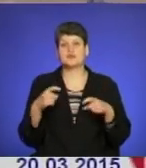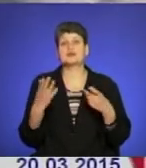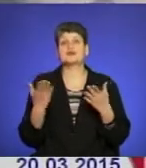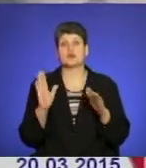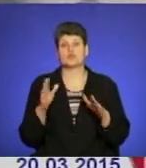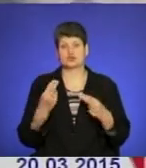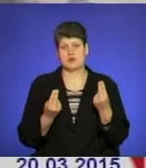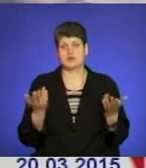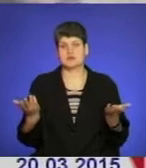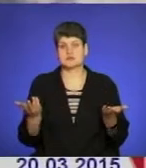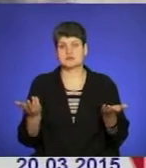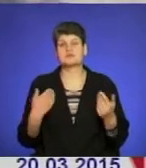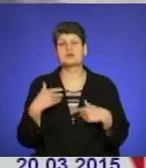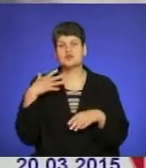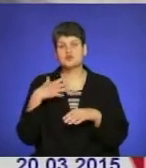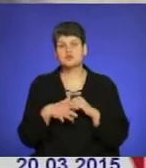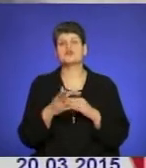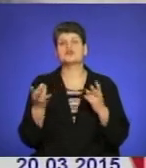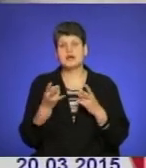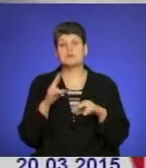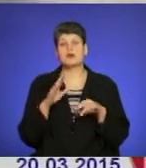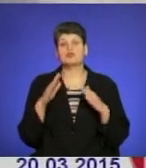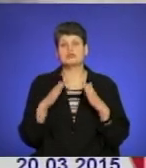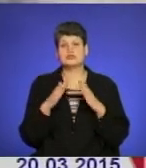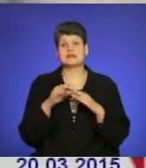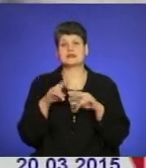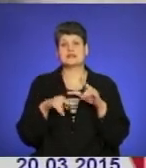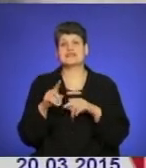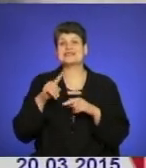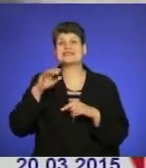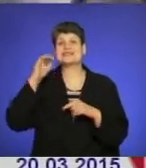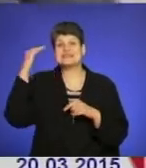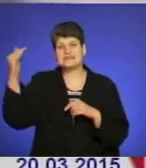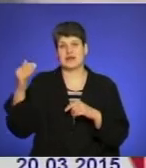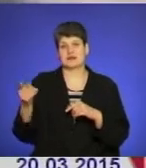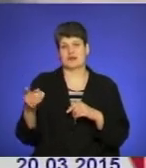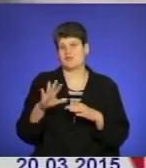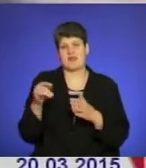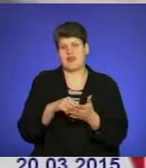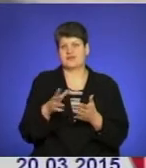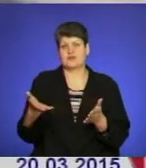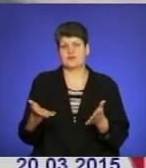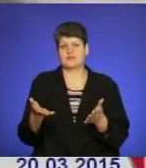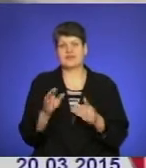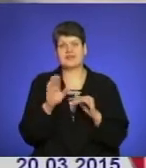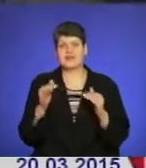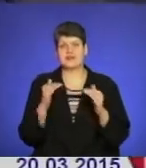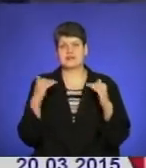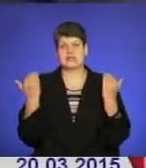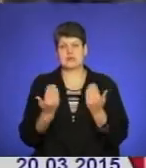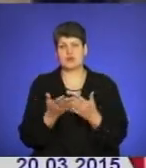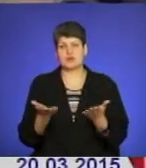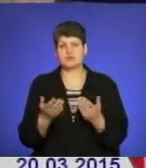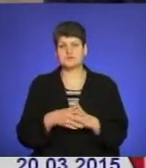гратися. Ми розуміємо, що треба будинки будувати, але це треба за Тернополем робити, але не в Тернополі, не на стадіоні. Якщо